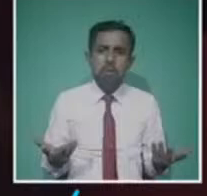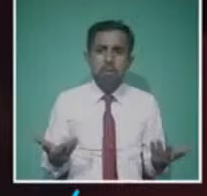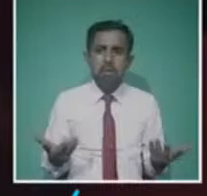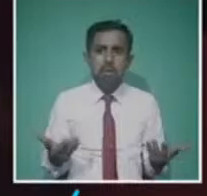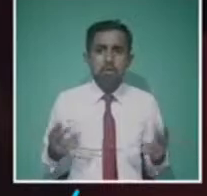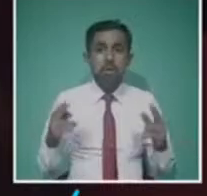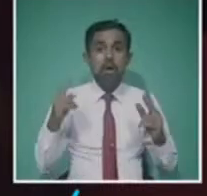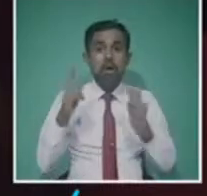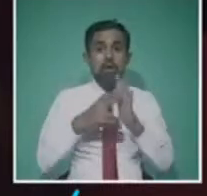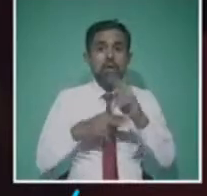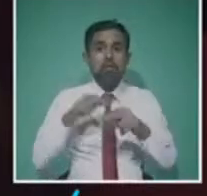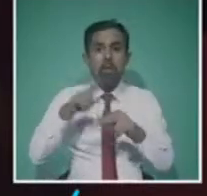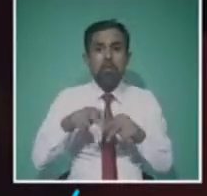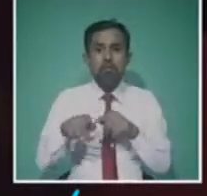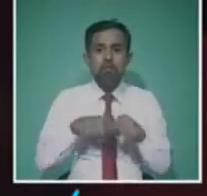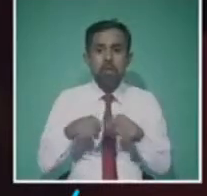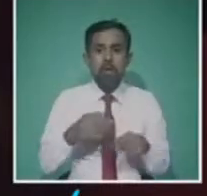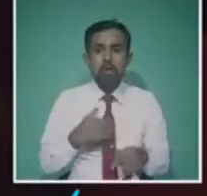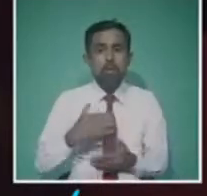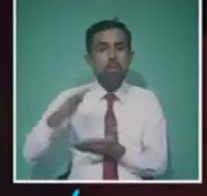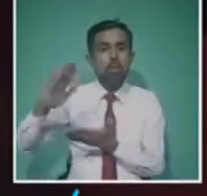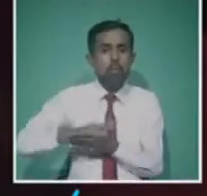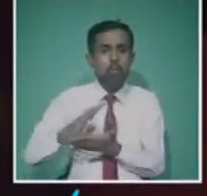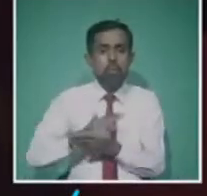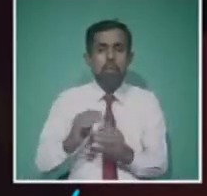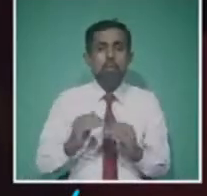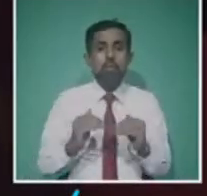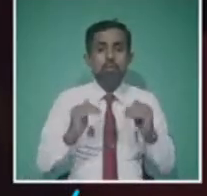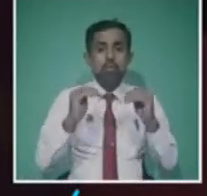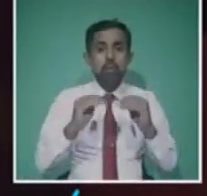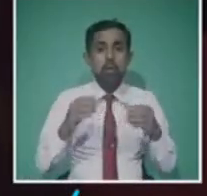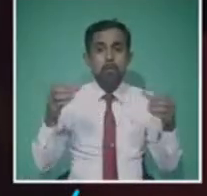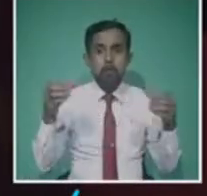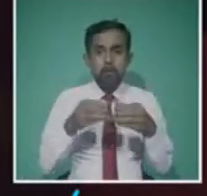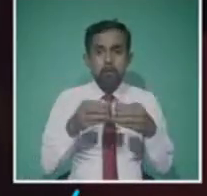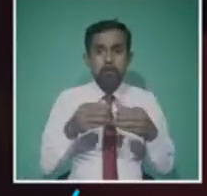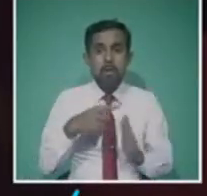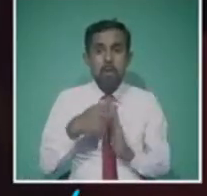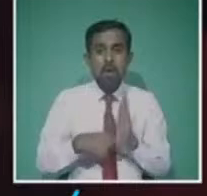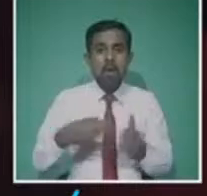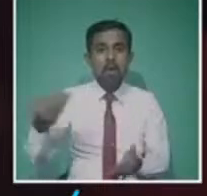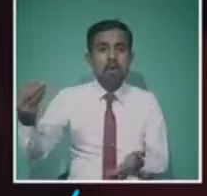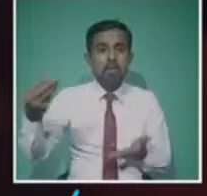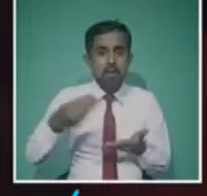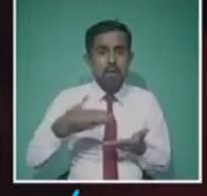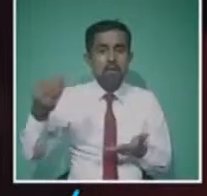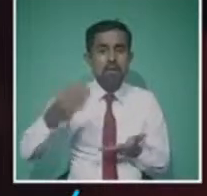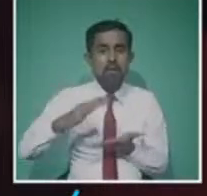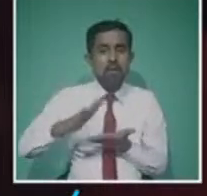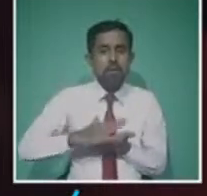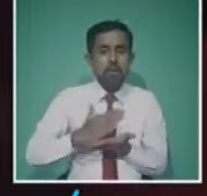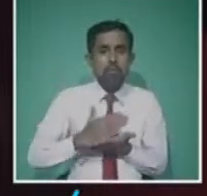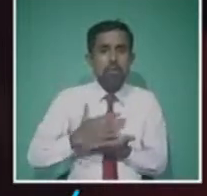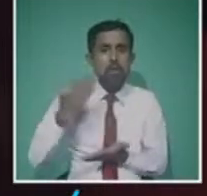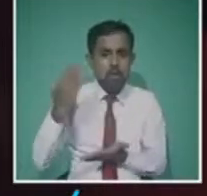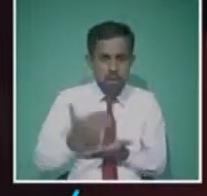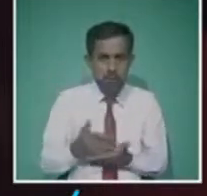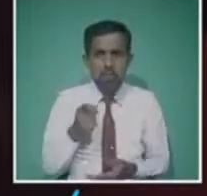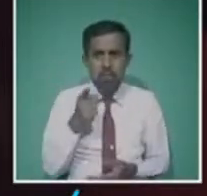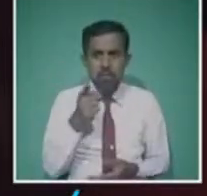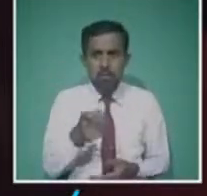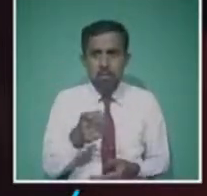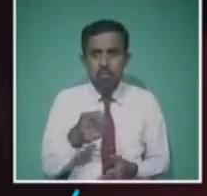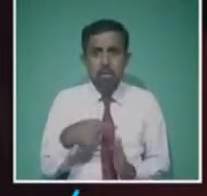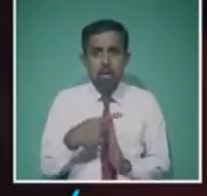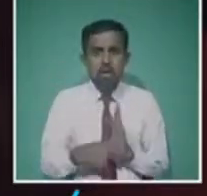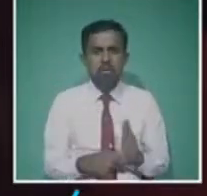අර ජාත්‍යන්තර මූල්‍ය අරමුදල වගේ අපිට උදව් කරන් ඉන්න සංවර්ධන ආයතන මේ රටට ලබා දෙන සහයෝගය ලබා දීම වැළැක්වීම සඳහා